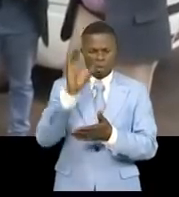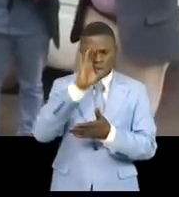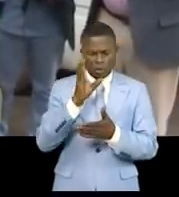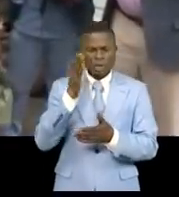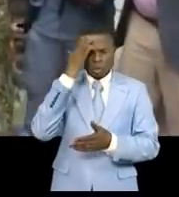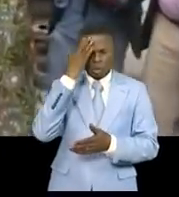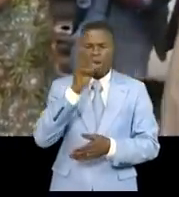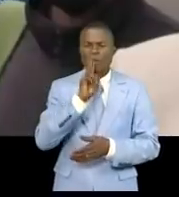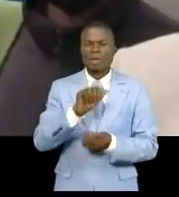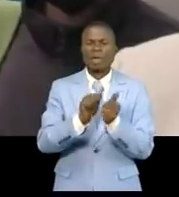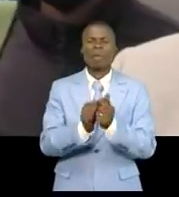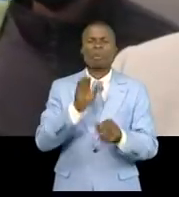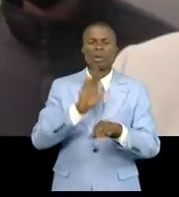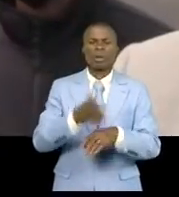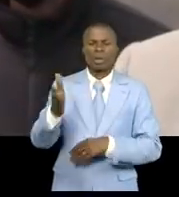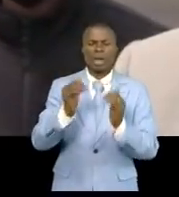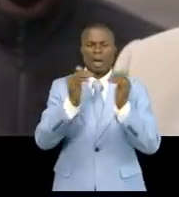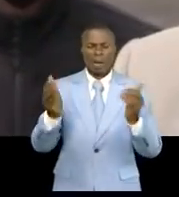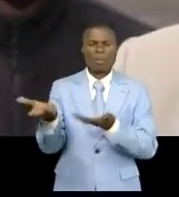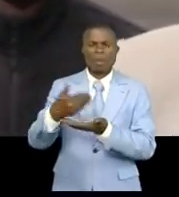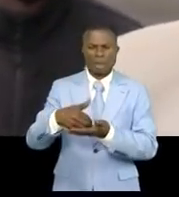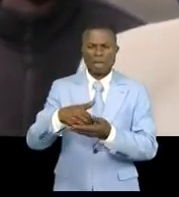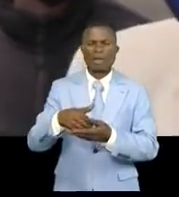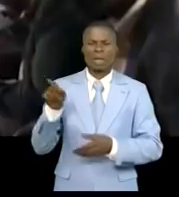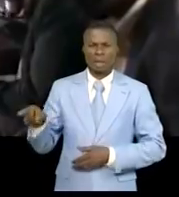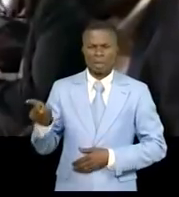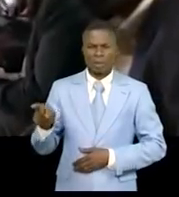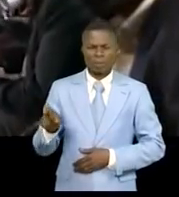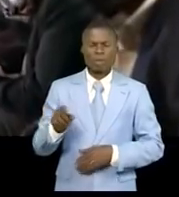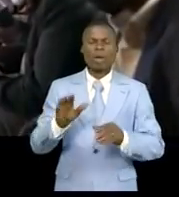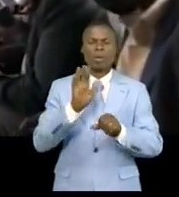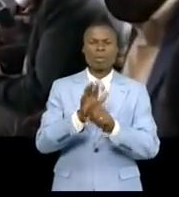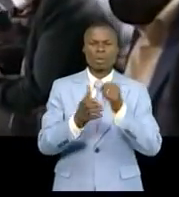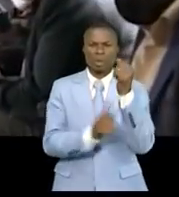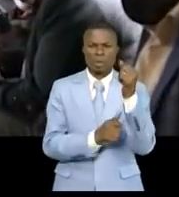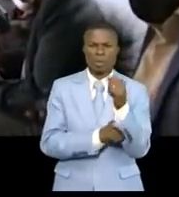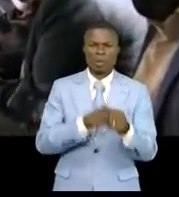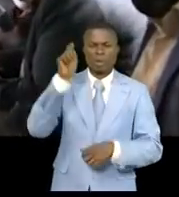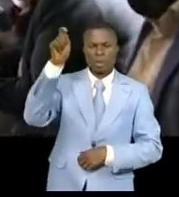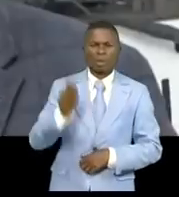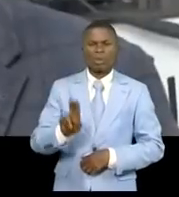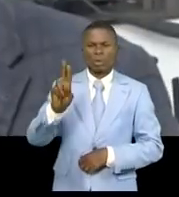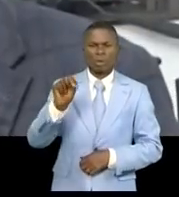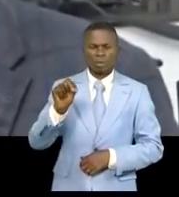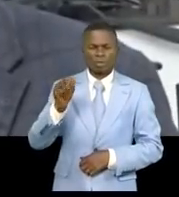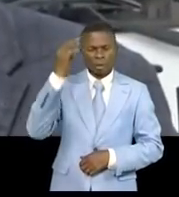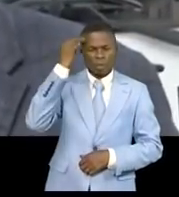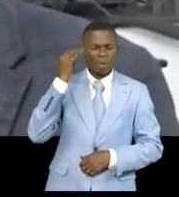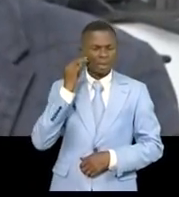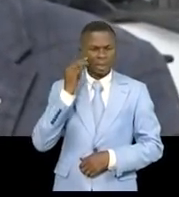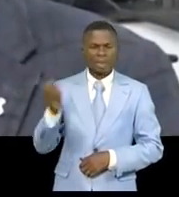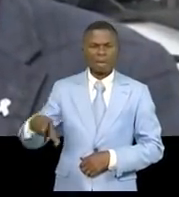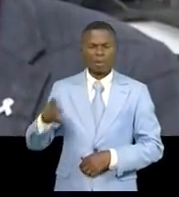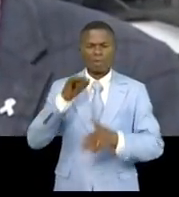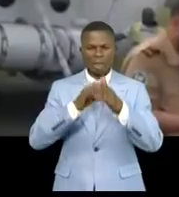doigt la réalité pour que la paix revienne dans cette contrée. Une forte délégation conduite par les ministres provinciaux de l'Intérieur, Lwabandi